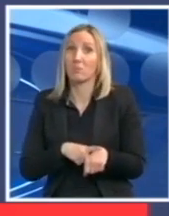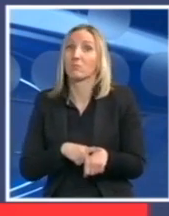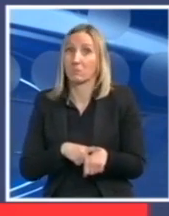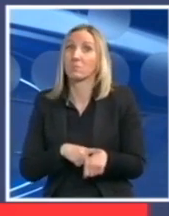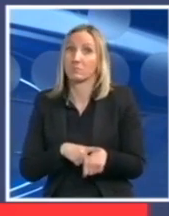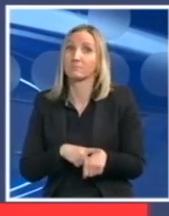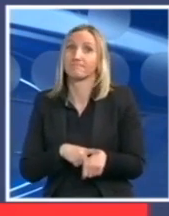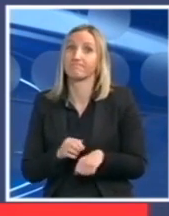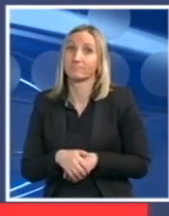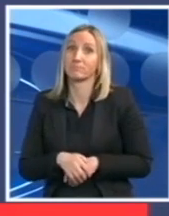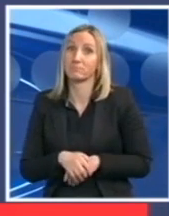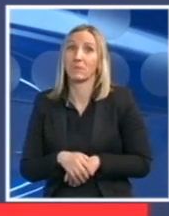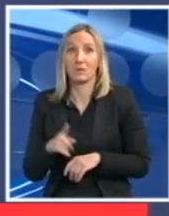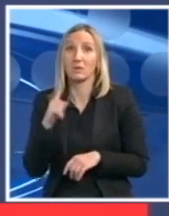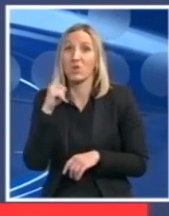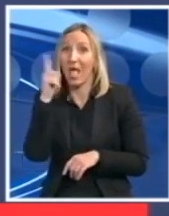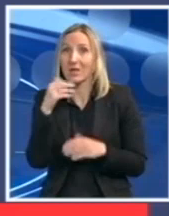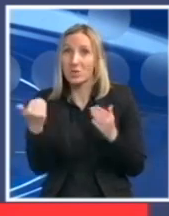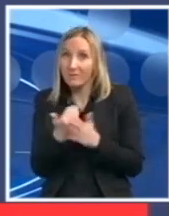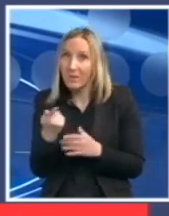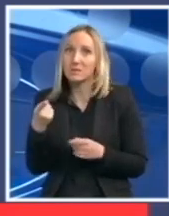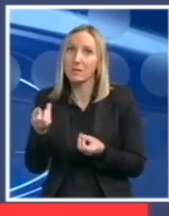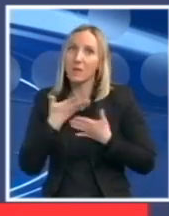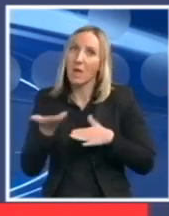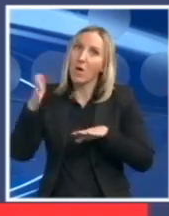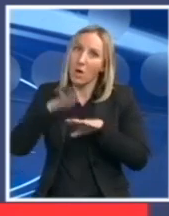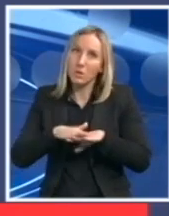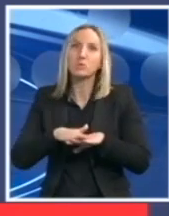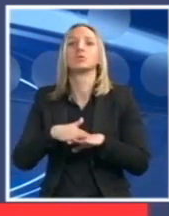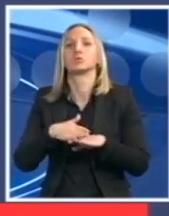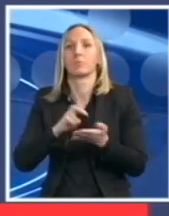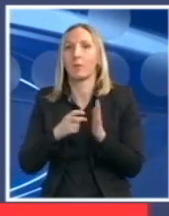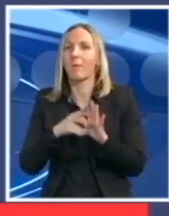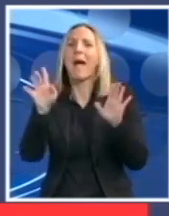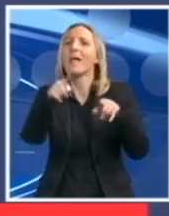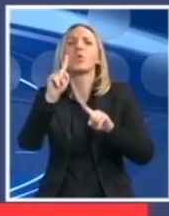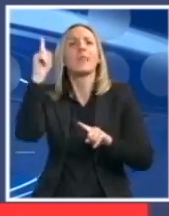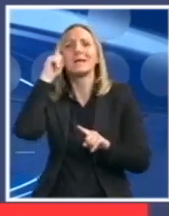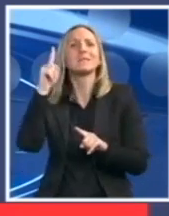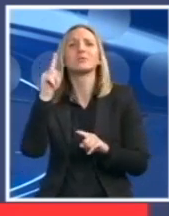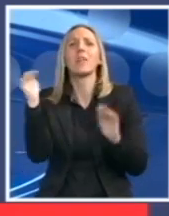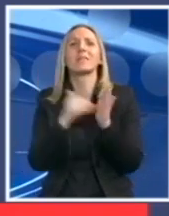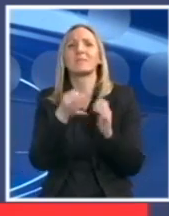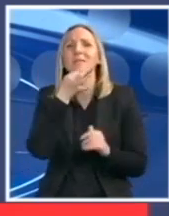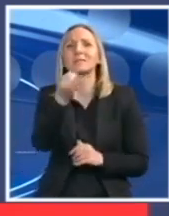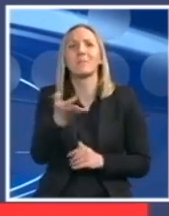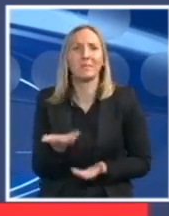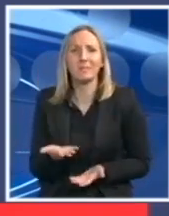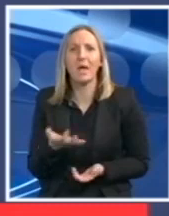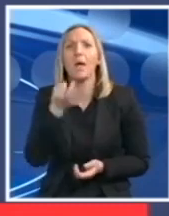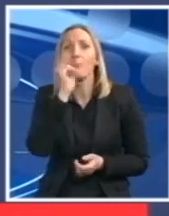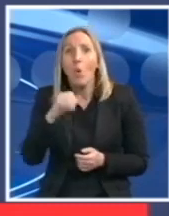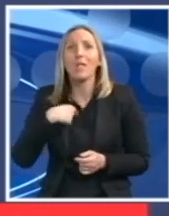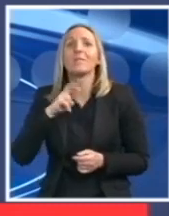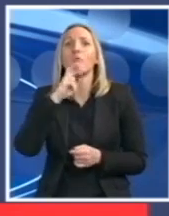zadaju problem. To ne znači da ne treba da se pita. Ja sam stvarno, bolje da vam odgovorimo da ne znamo, pa